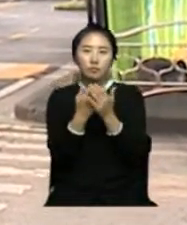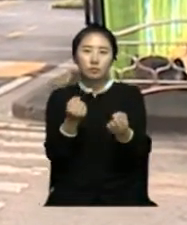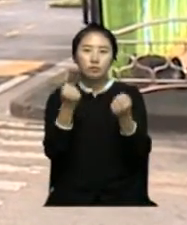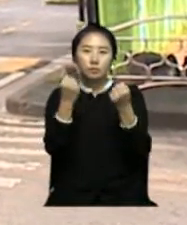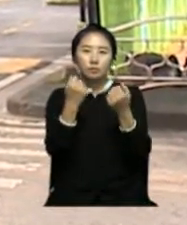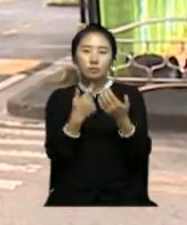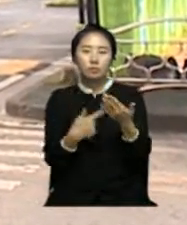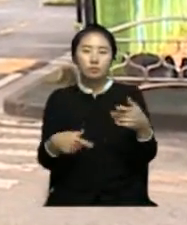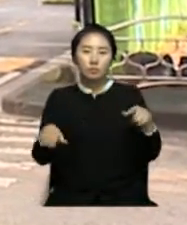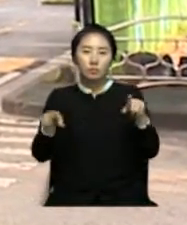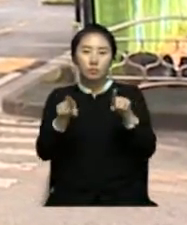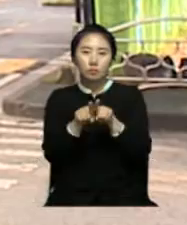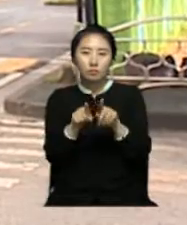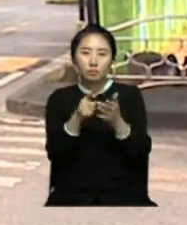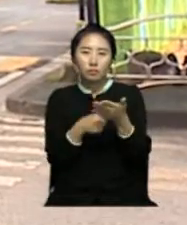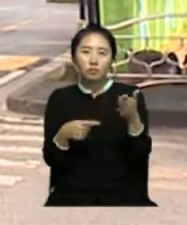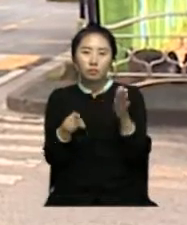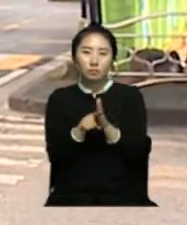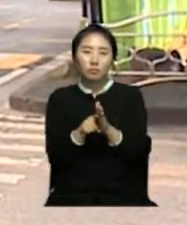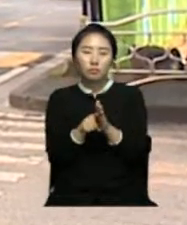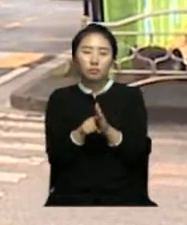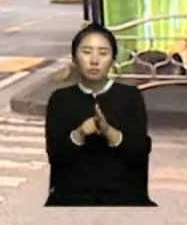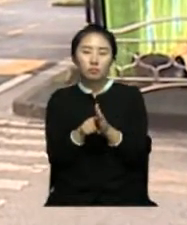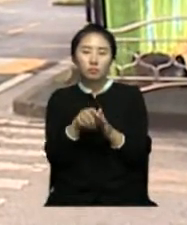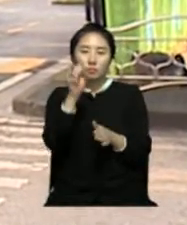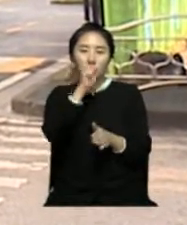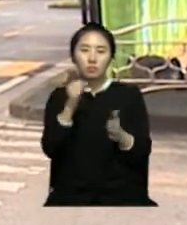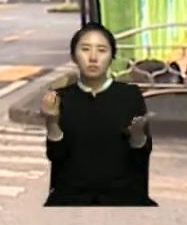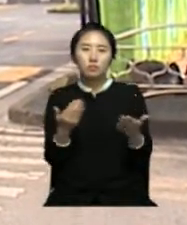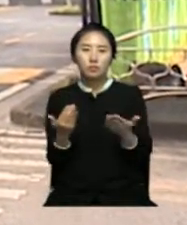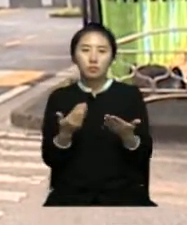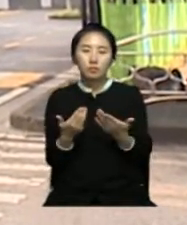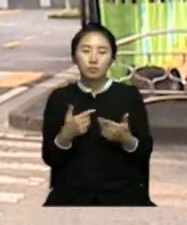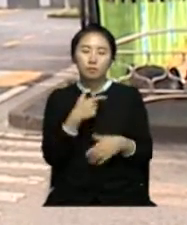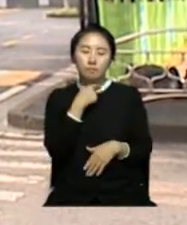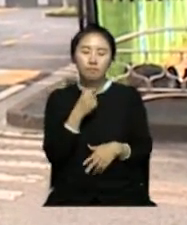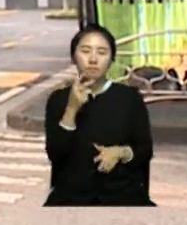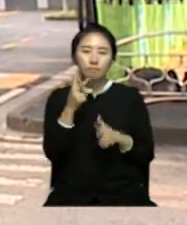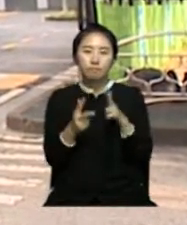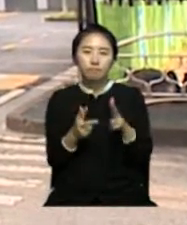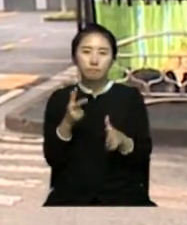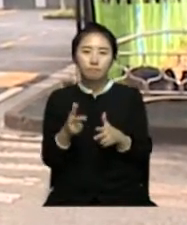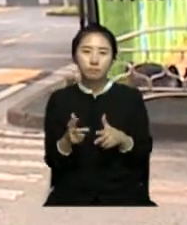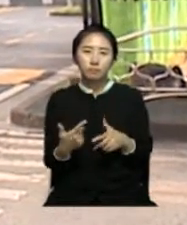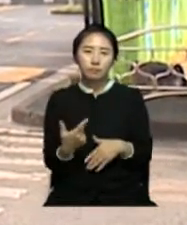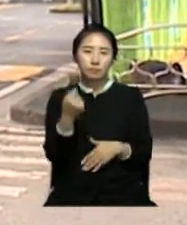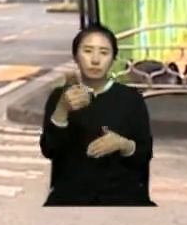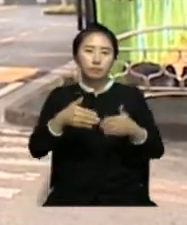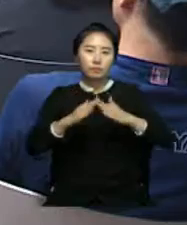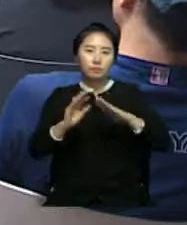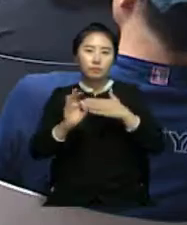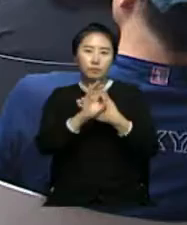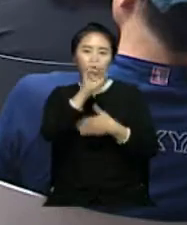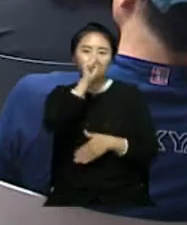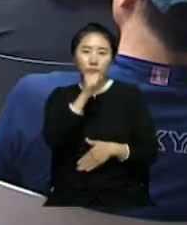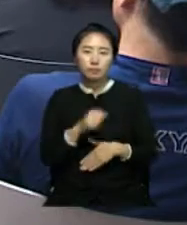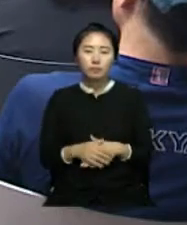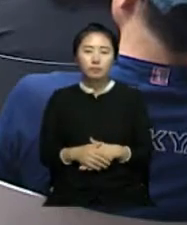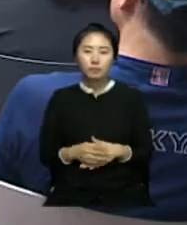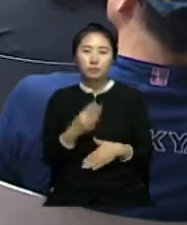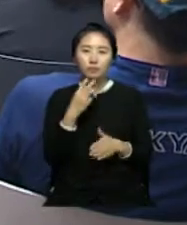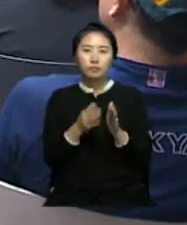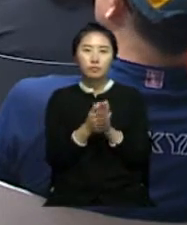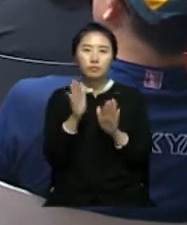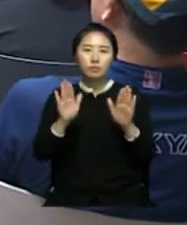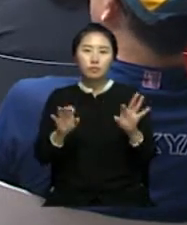위해서 이 들어온다가 너무나 좋은 일입니다. 이 수원 사업이거든요. 좀 빨리 들어왔으면 좋겠어요.